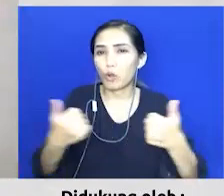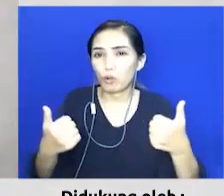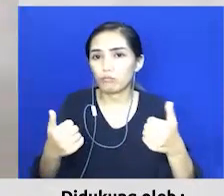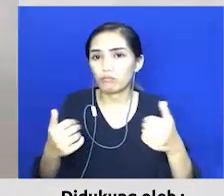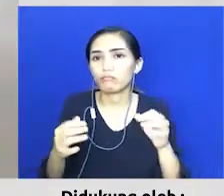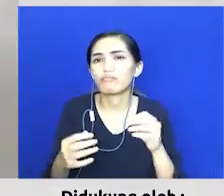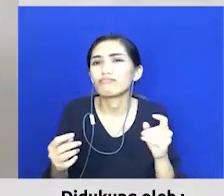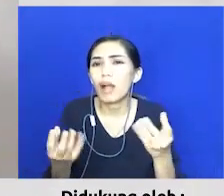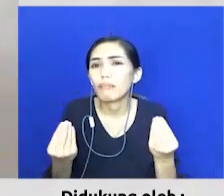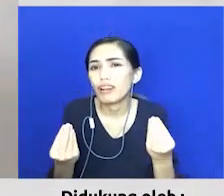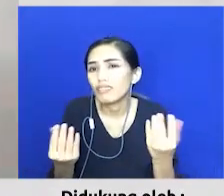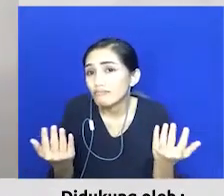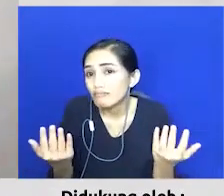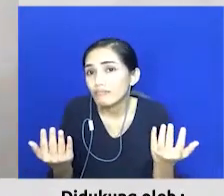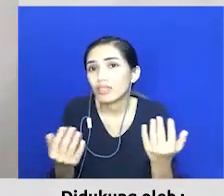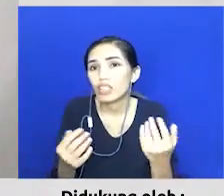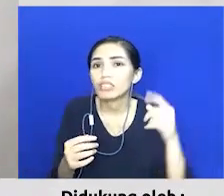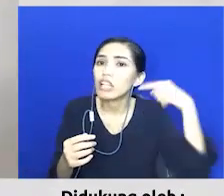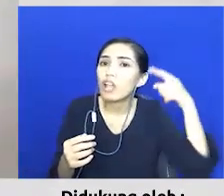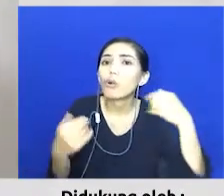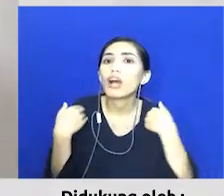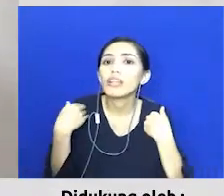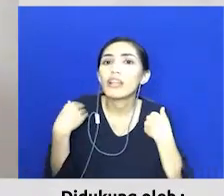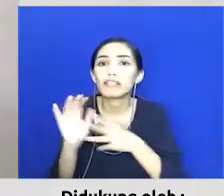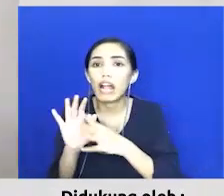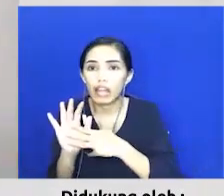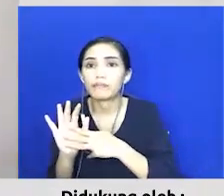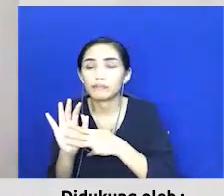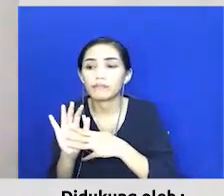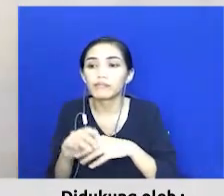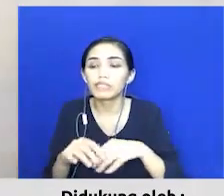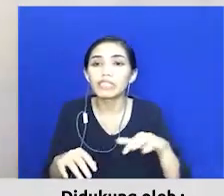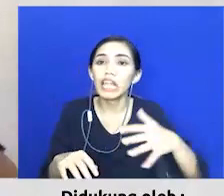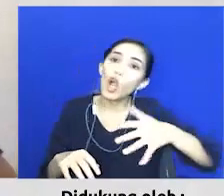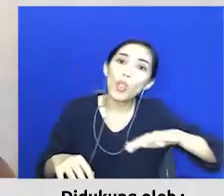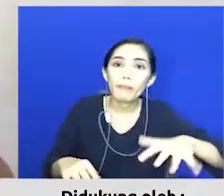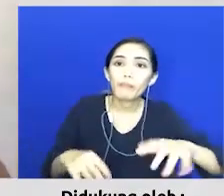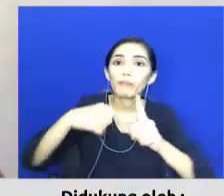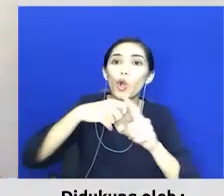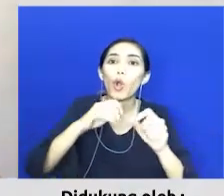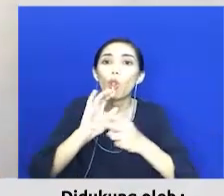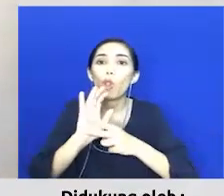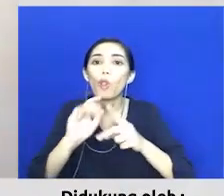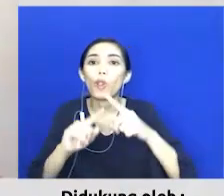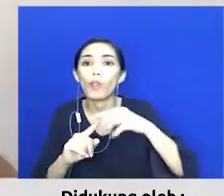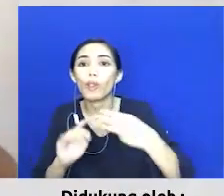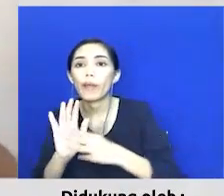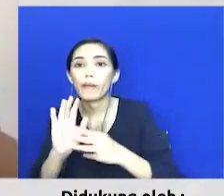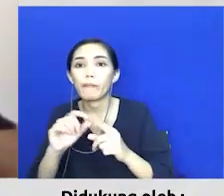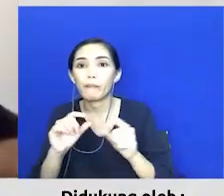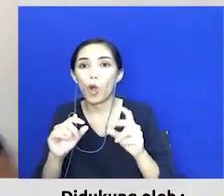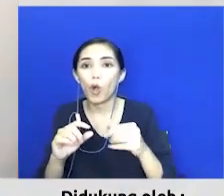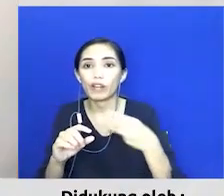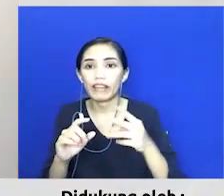ada problem. Dan bener tadi yang Pak Awi bilang bahwa ya kita kontemporer, Indonesia ini kan kontemporer dasarnya pun gitu, jadi kita kan